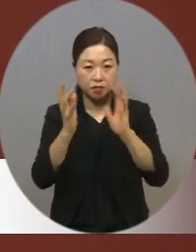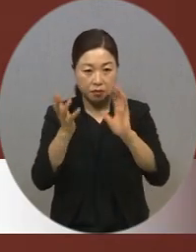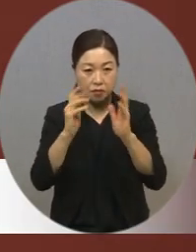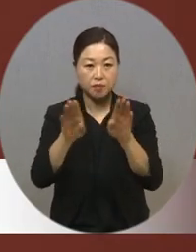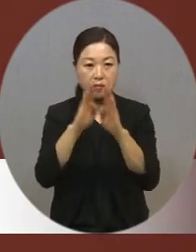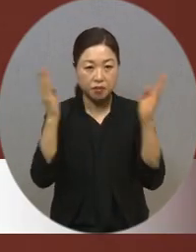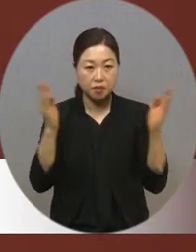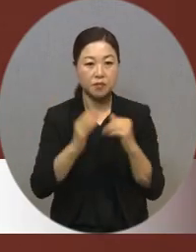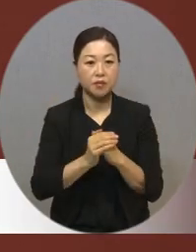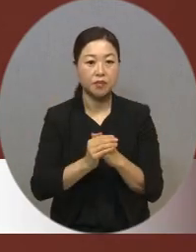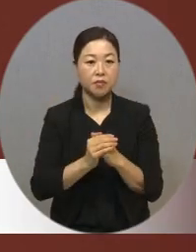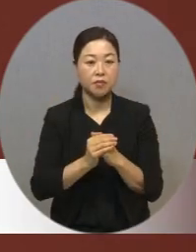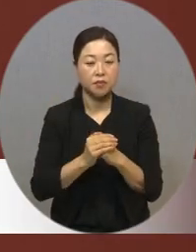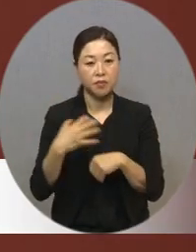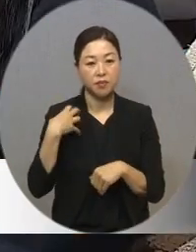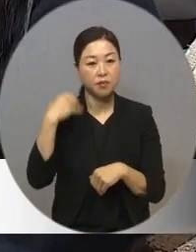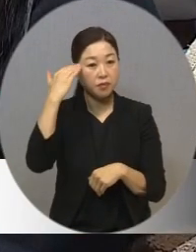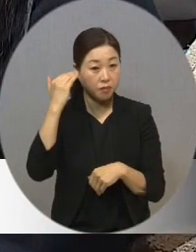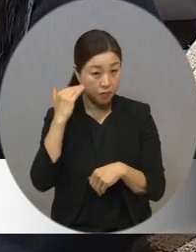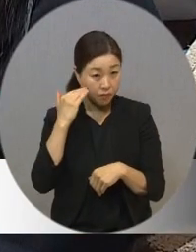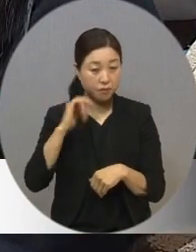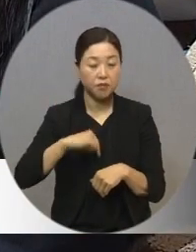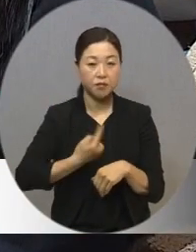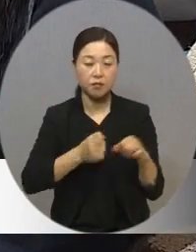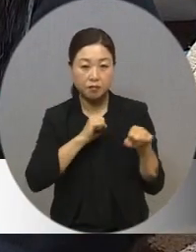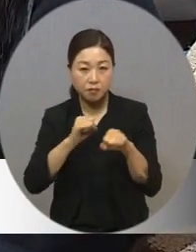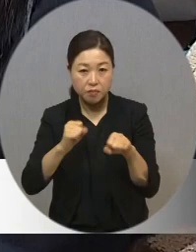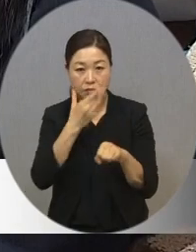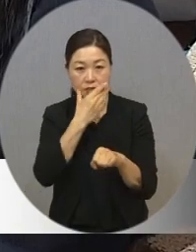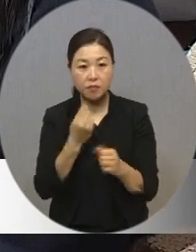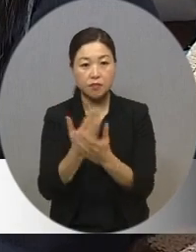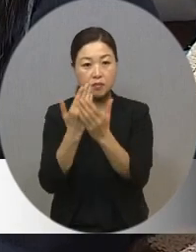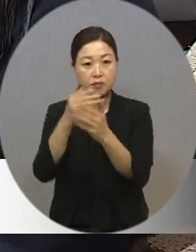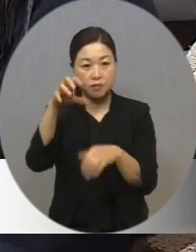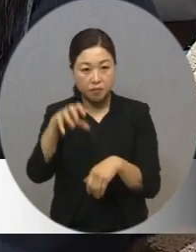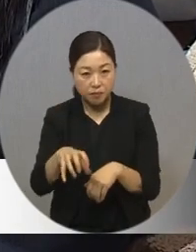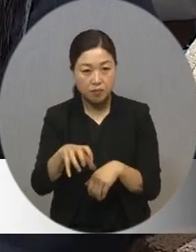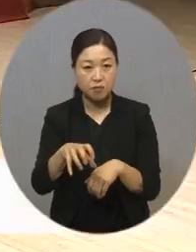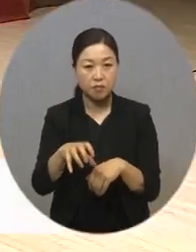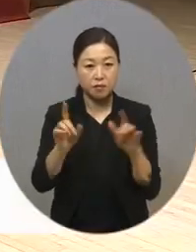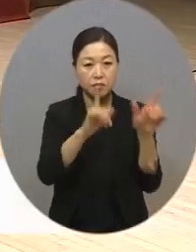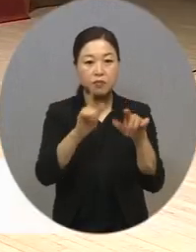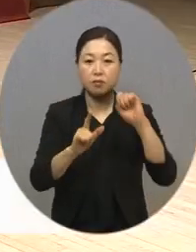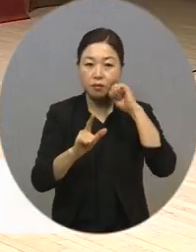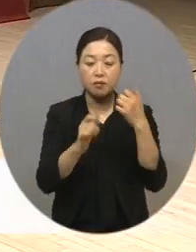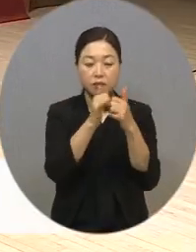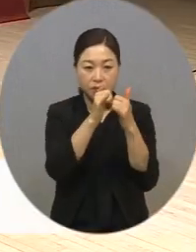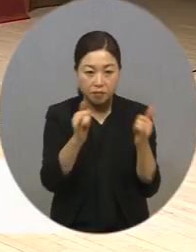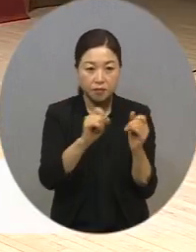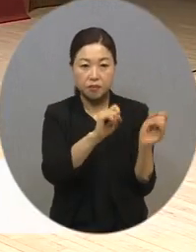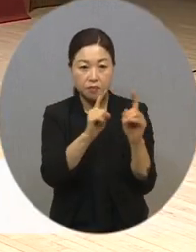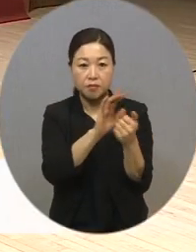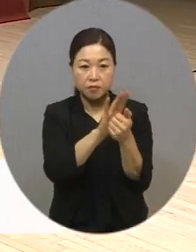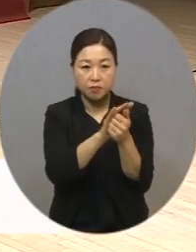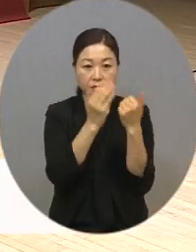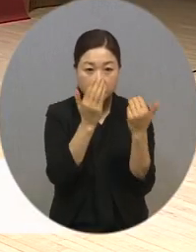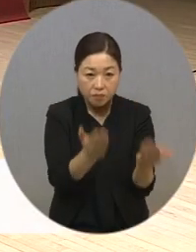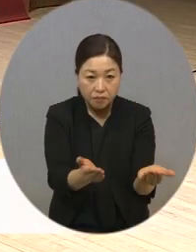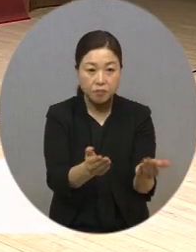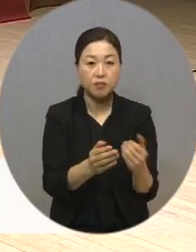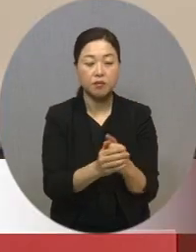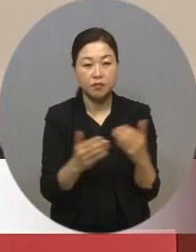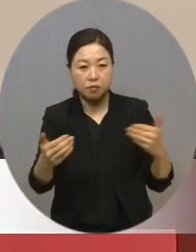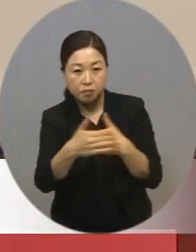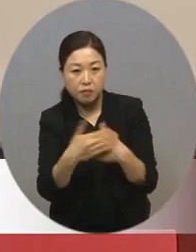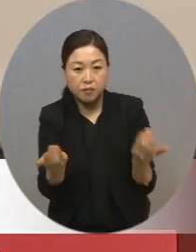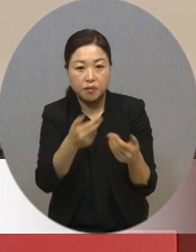주관한 한국 자활복지 개발원은 취약계층의 사회경제적 자립을 지원하며 포용적 자활일자리 창출을 선도하고